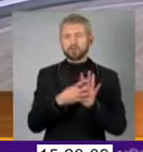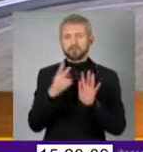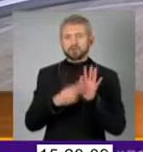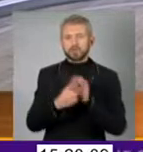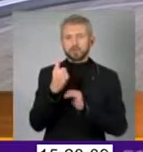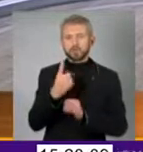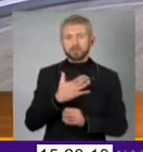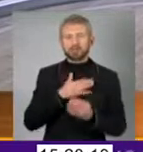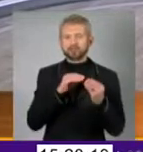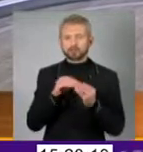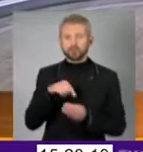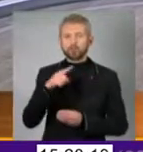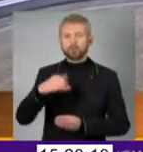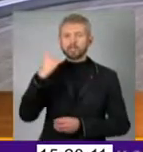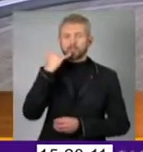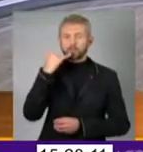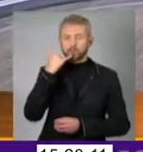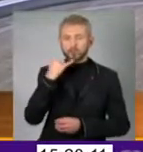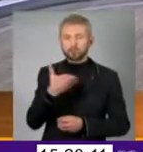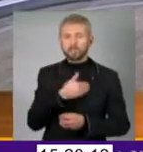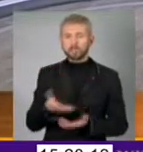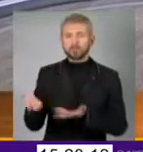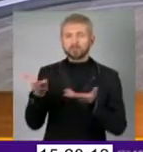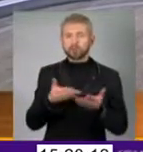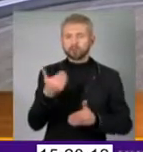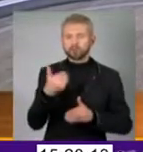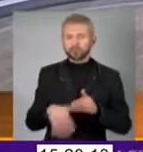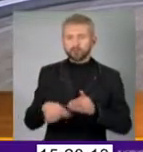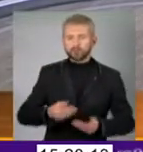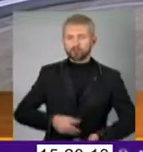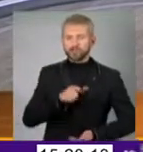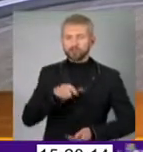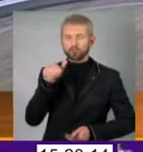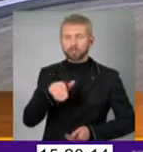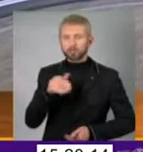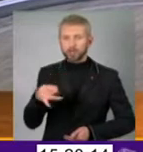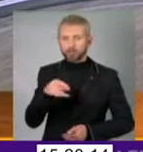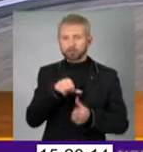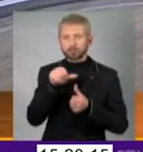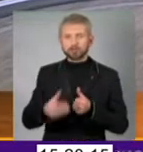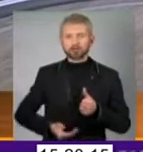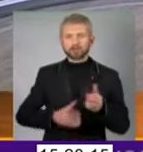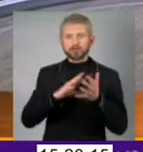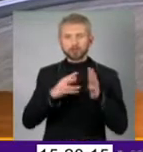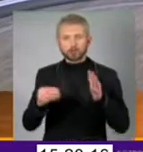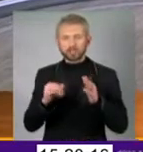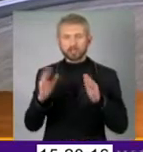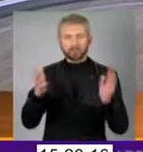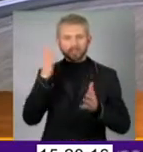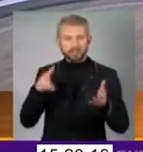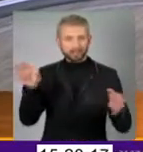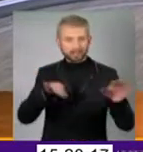(223) 0971 – це наш незмінний номер телефону прямого ефіру. Ми запрошуємо вже всіх жителів Подільського району, а особливо жителів Виноградаря та Витриних